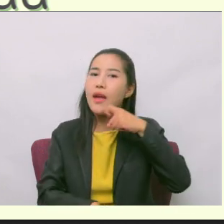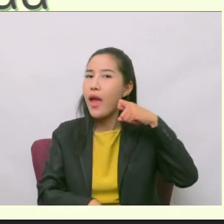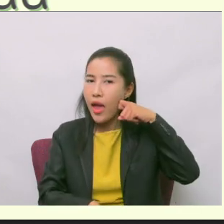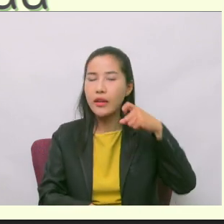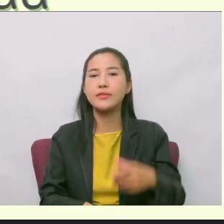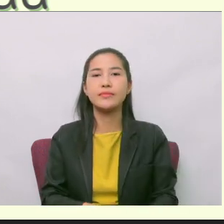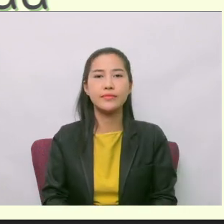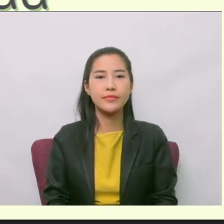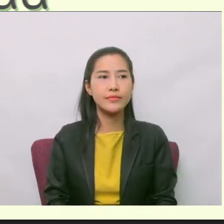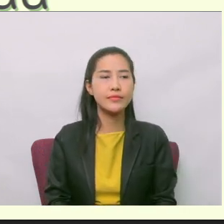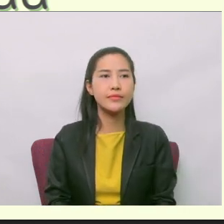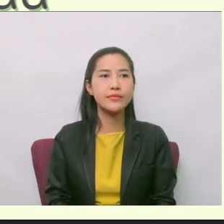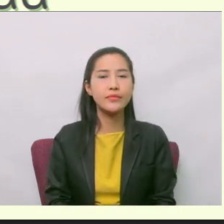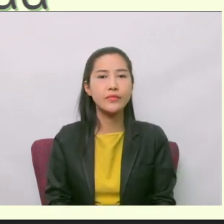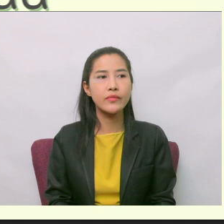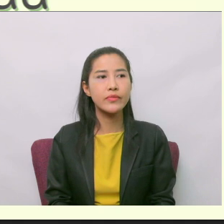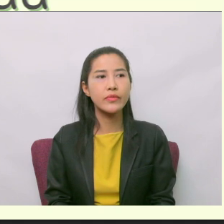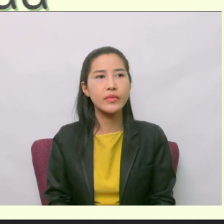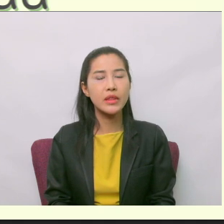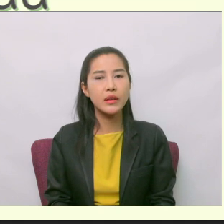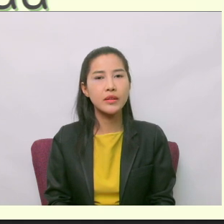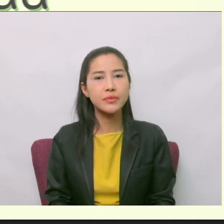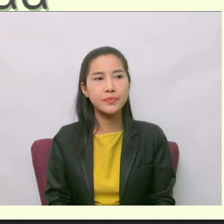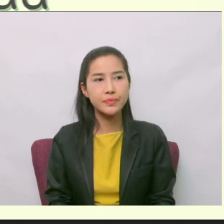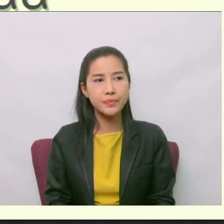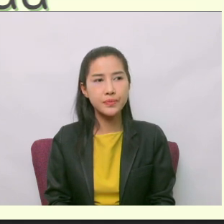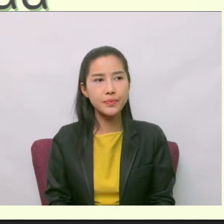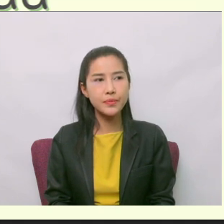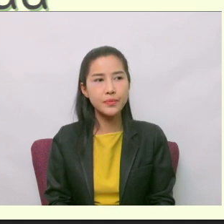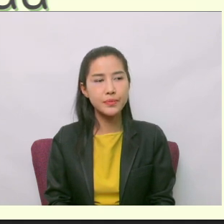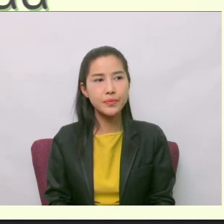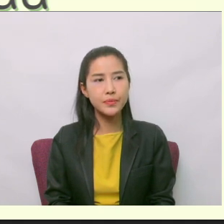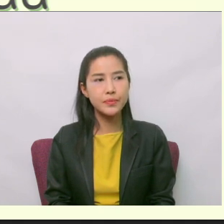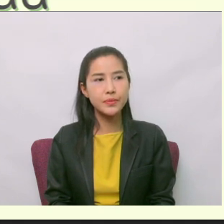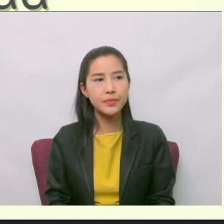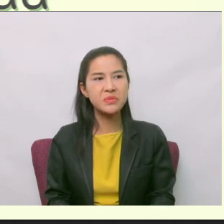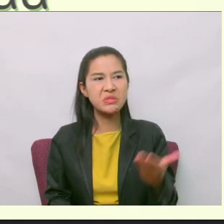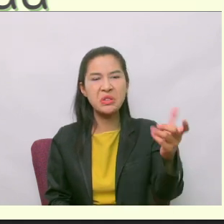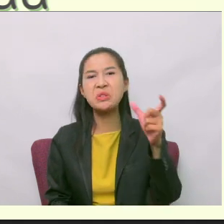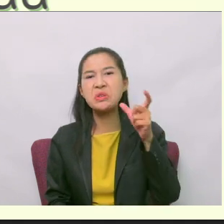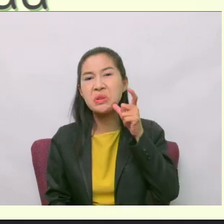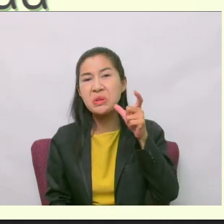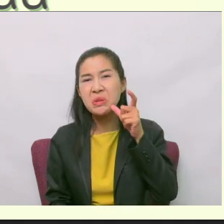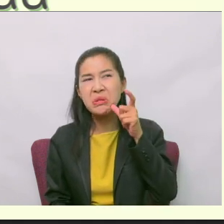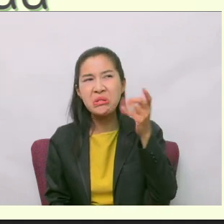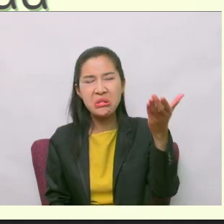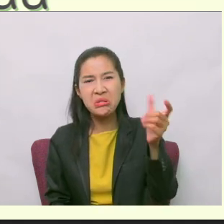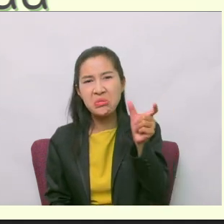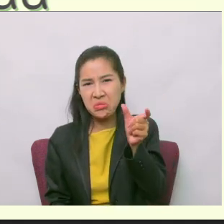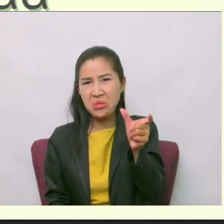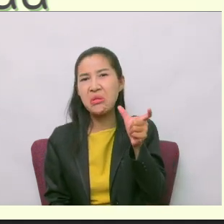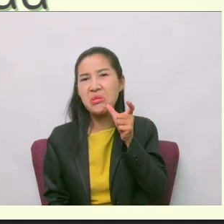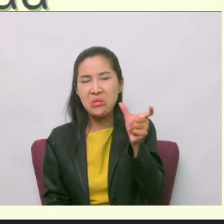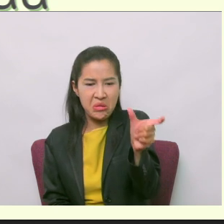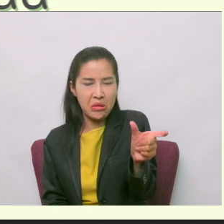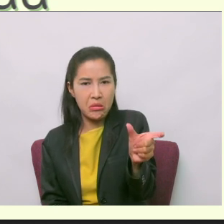วทีนี้ตัวยาค่ะตัวยาที่เราจะนำมาทำลูกประคบเนาะก็จะมีชิ้นใหญ่ๆนะคะชิ้นใหญ่ๆขนาดใหญ่เพรา